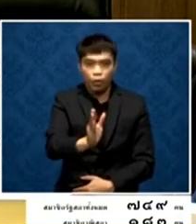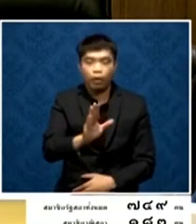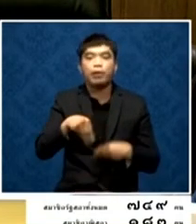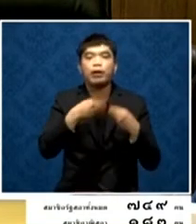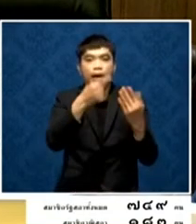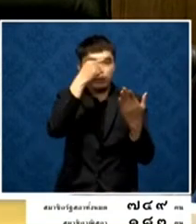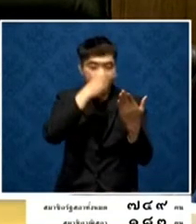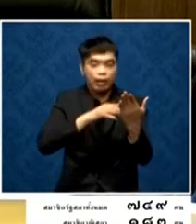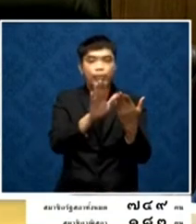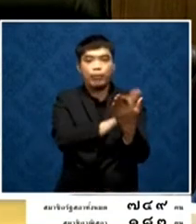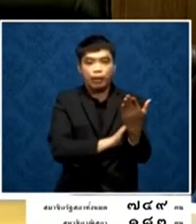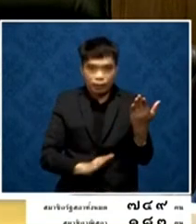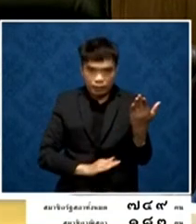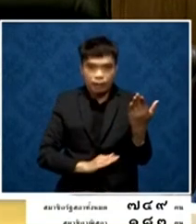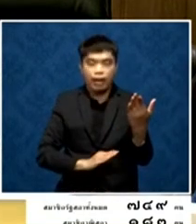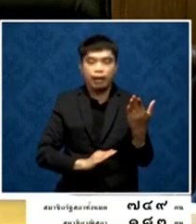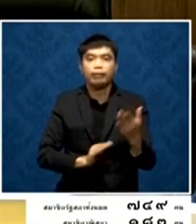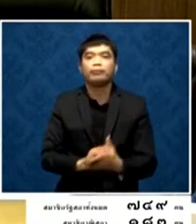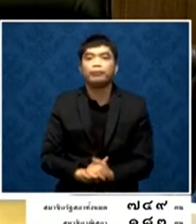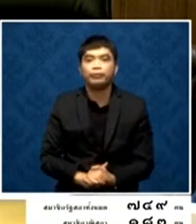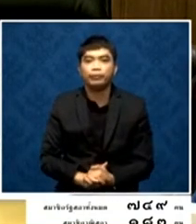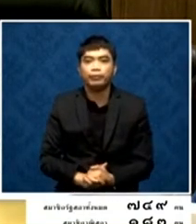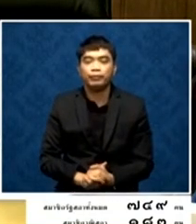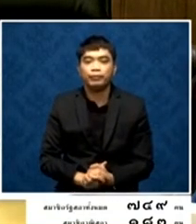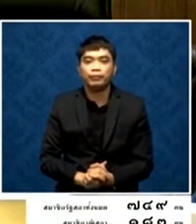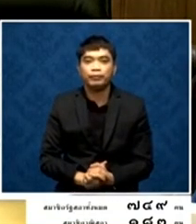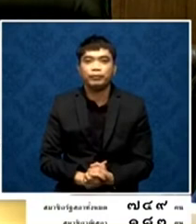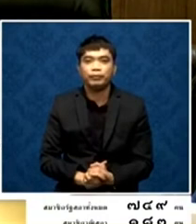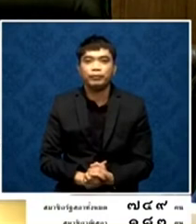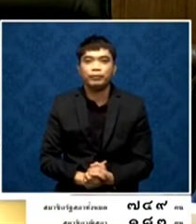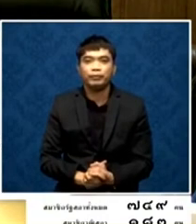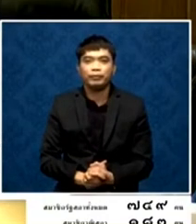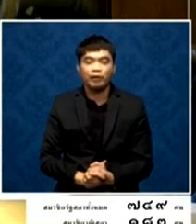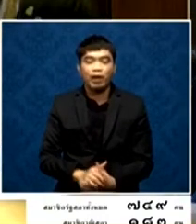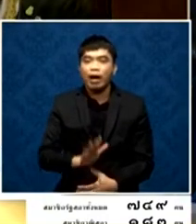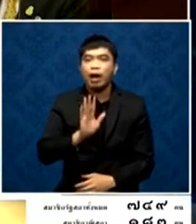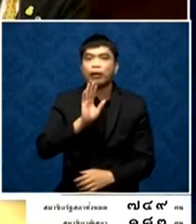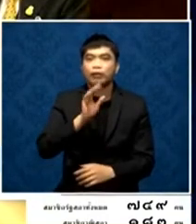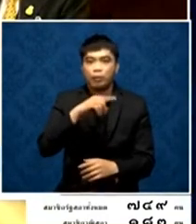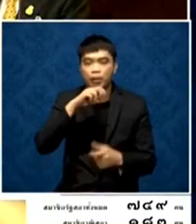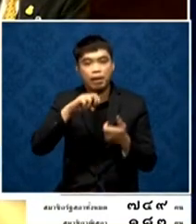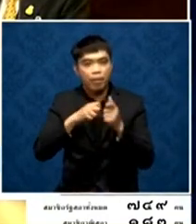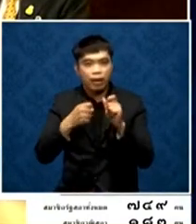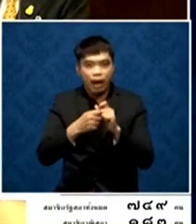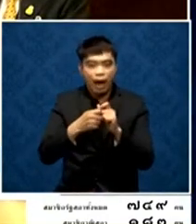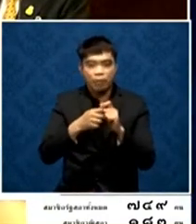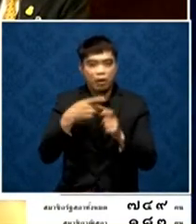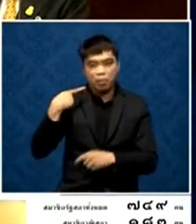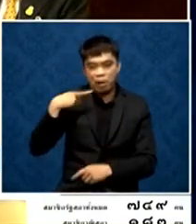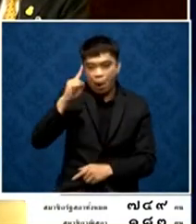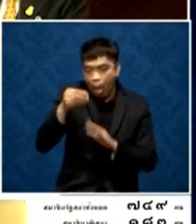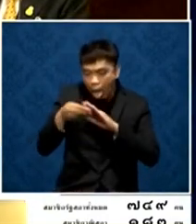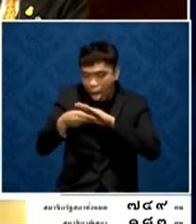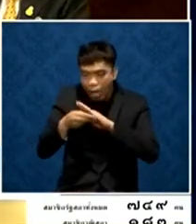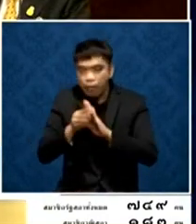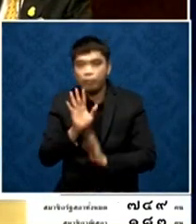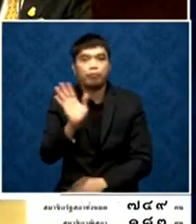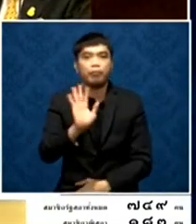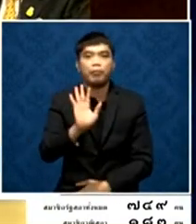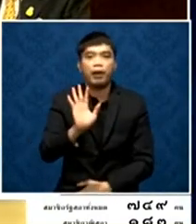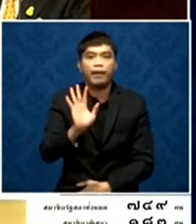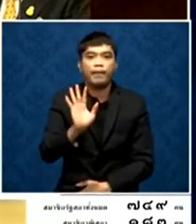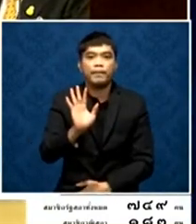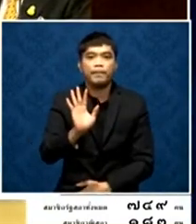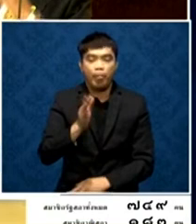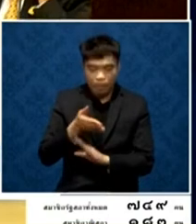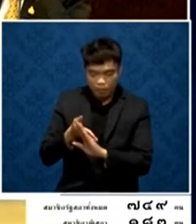เอาเป็นว่าเหมือนกับว่ากกต.ศักดิ์สิทธิ์กกต.ชี้ปุ๊บต้องอย่างนั้นซึ่ง ม่ใช่ฮะกระบวนการแบบนี้เนี่ยนะฮะคุณจะแ